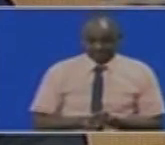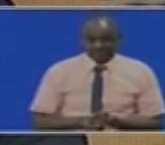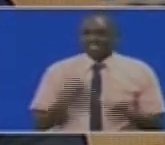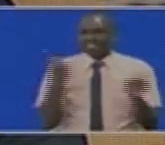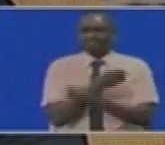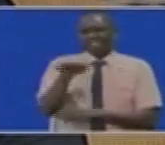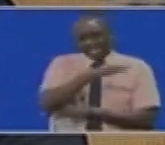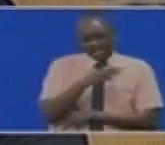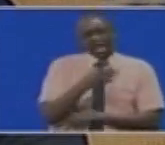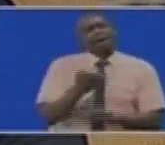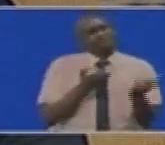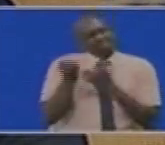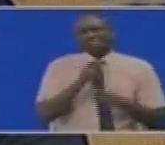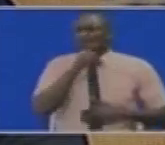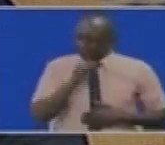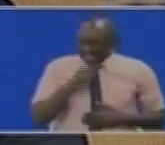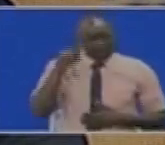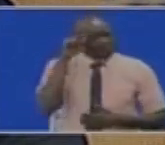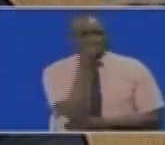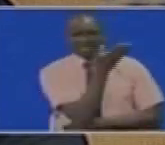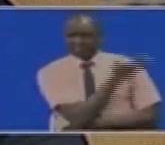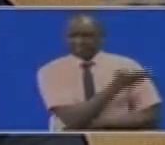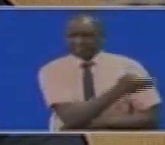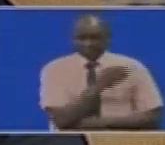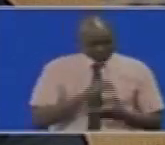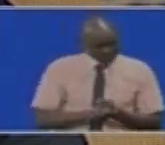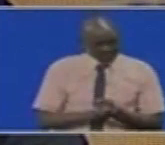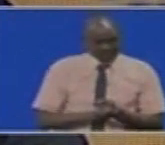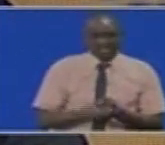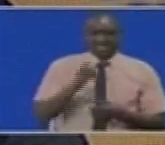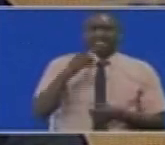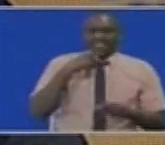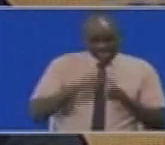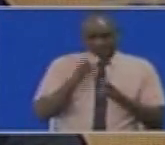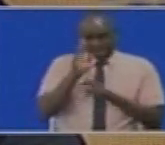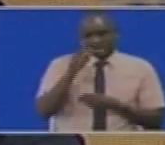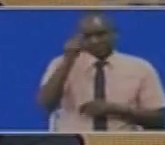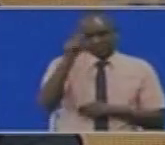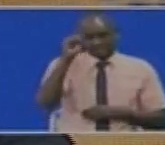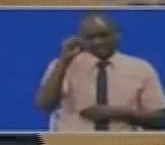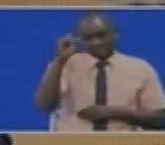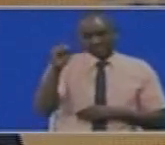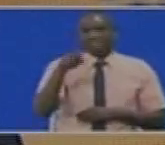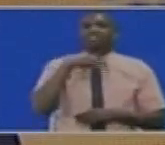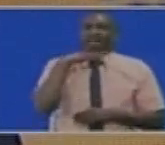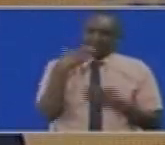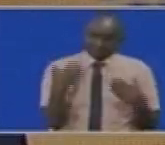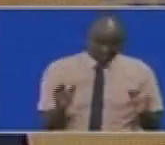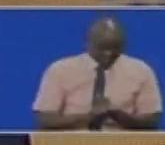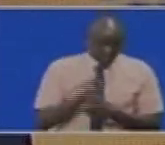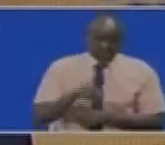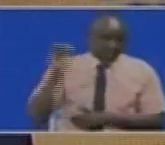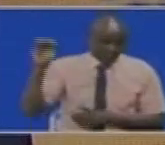Kwingineko, mfanyi biashara maarufu kanda wa pwani ya Kenya Twahir Sheikh Said almaarufu TSS amefariki mapema hii leo